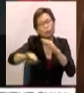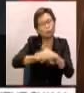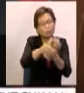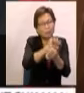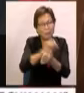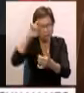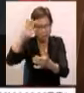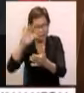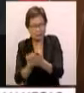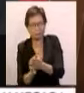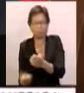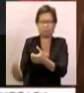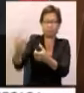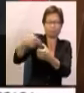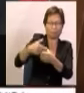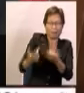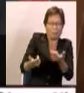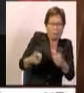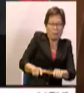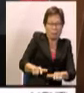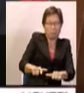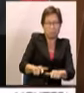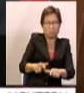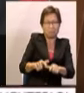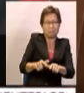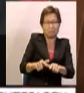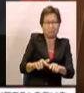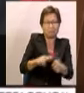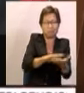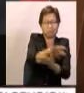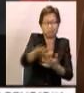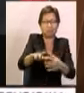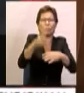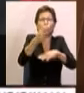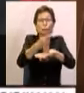ditahan dipercayai terlibat dengan insiden tersebut.